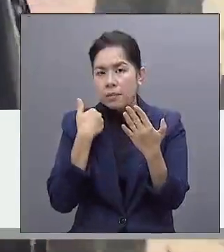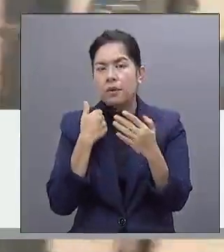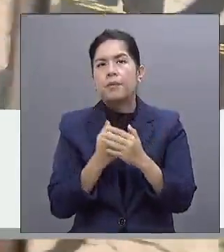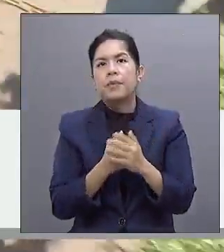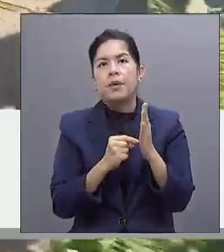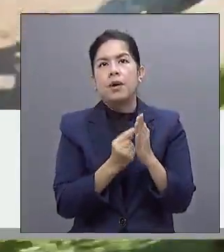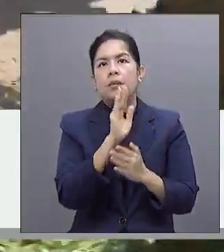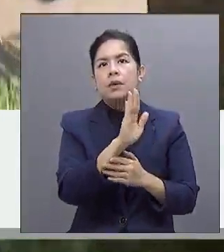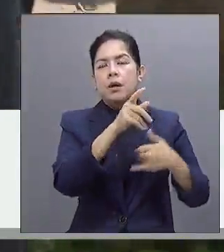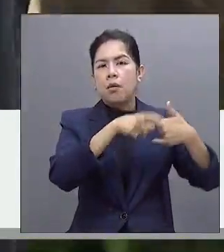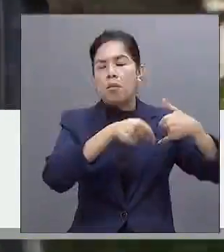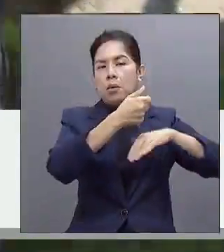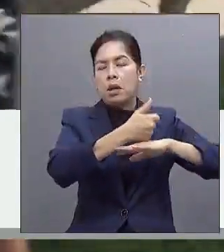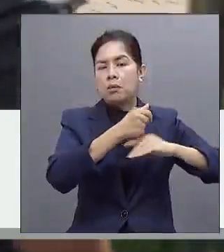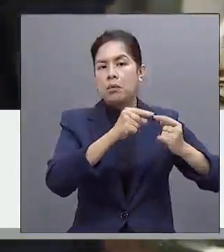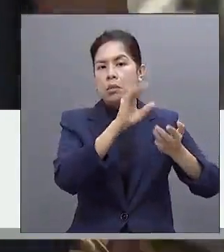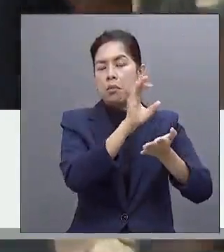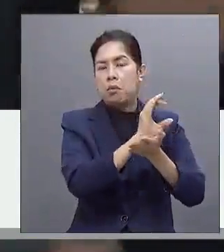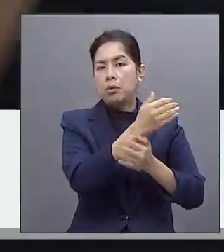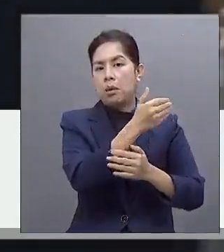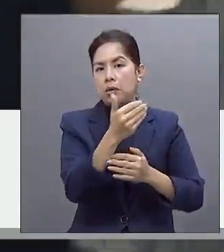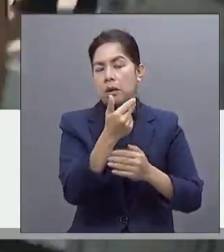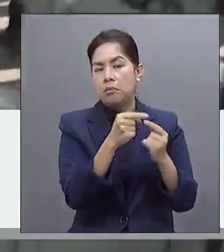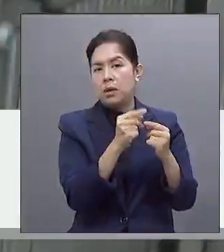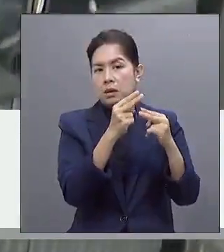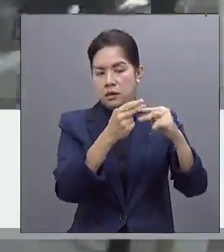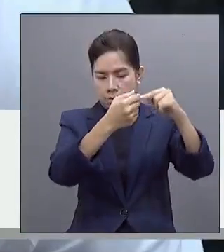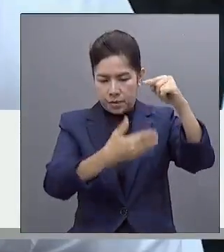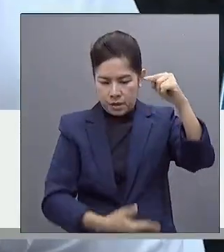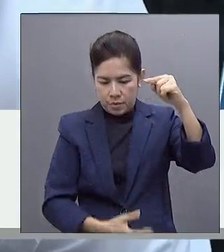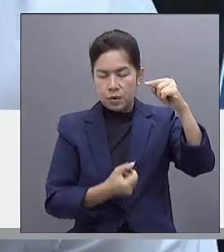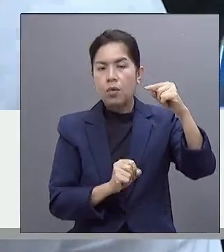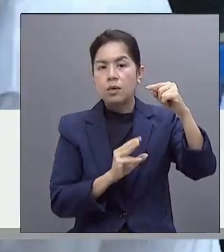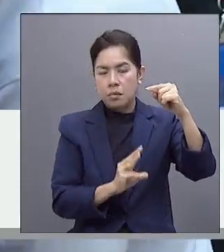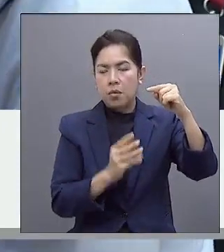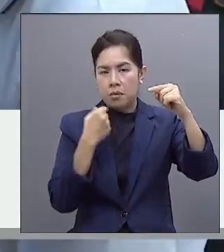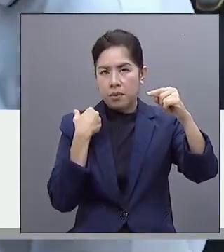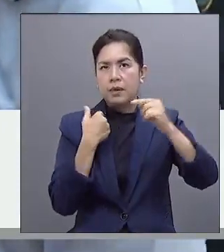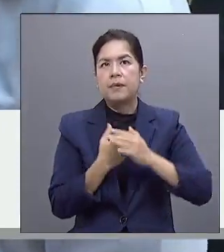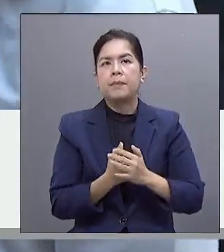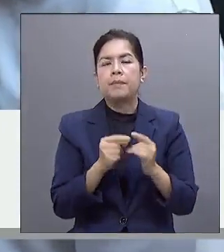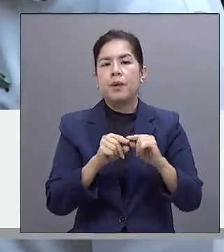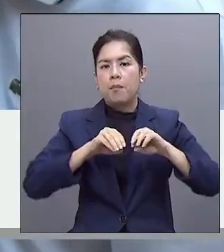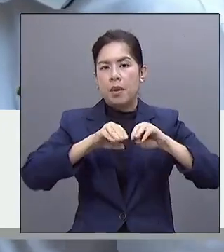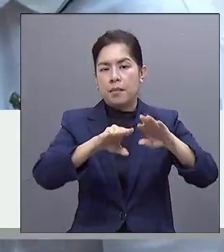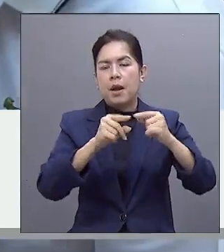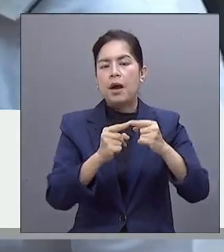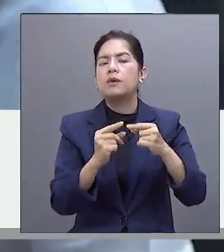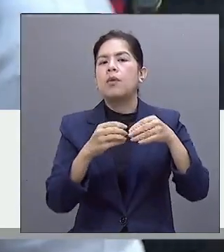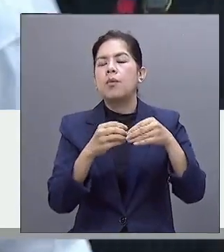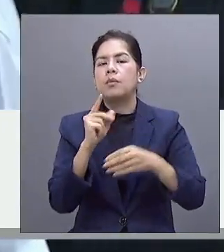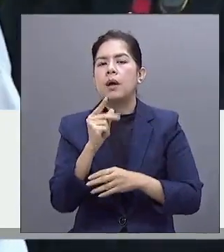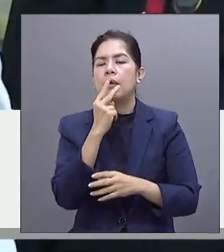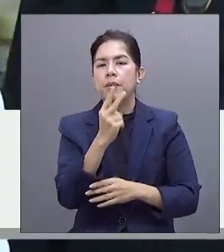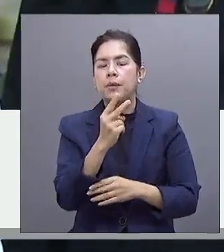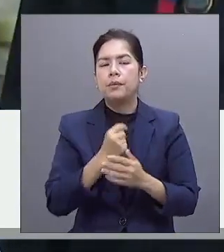าติและพลตำรวจโทรวม16รายชื่อจาก100รายชื่อมาเปิดเผยต่อสื่อมวลชนค่ะโด